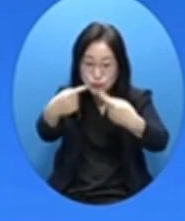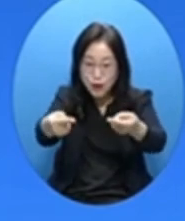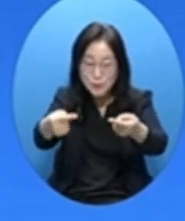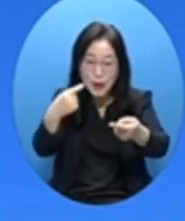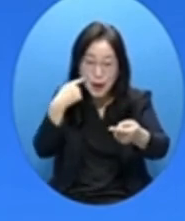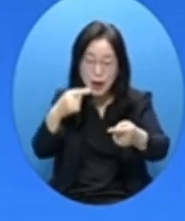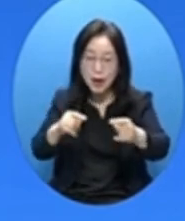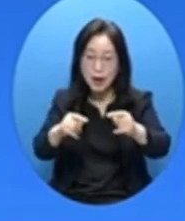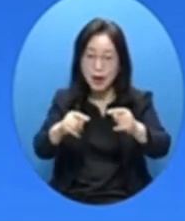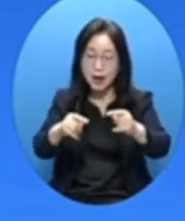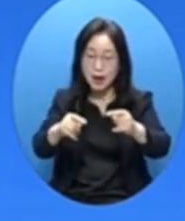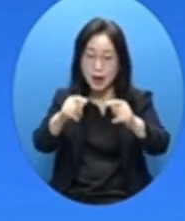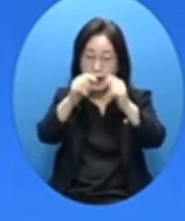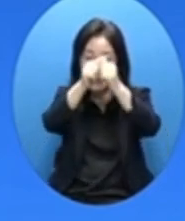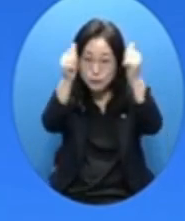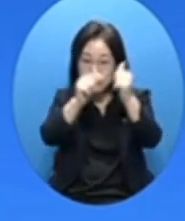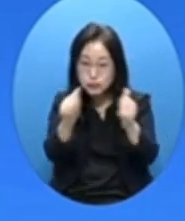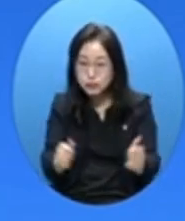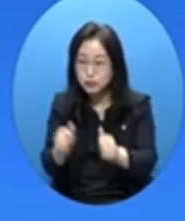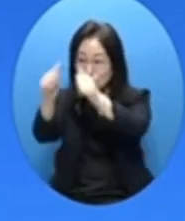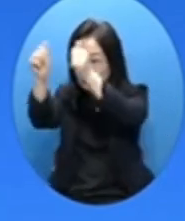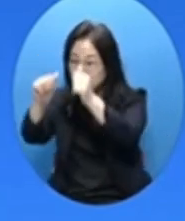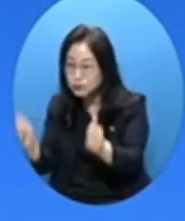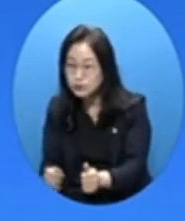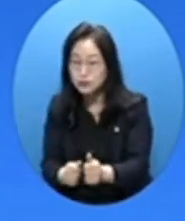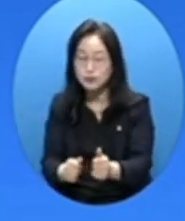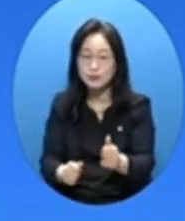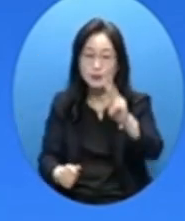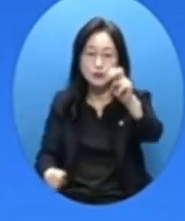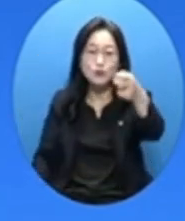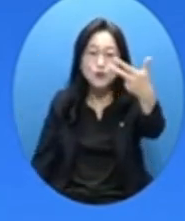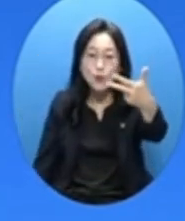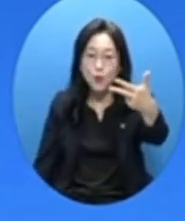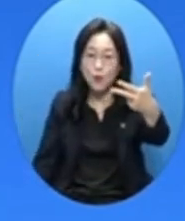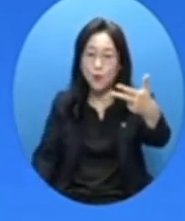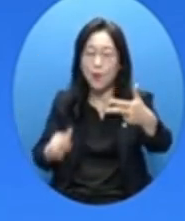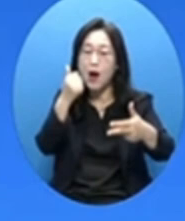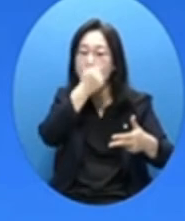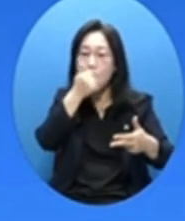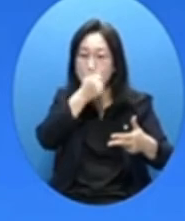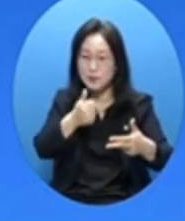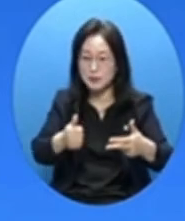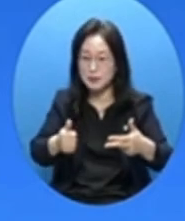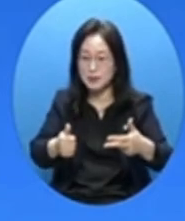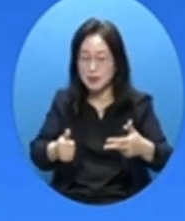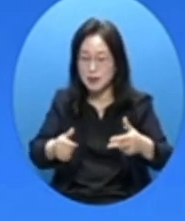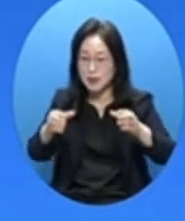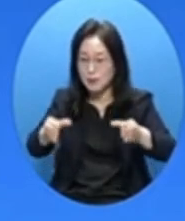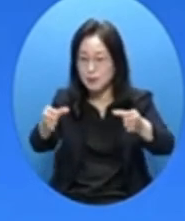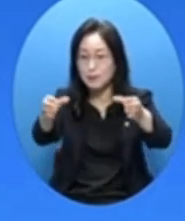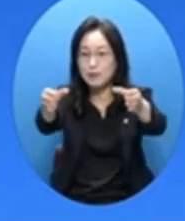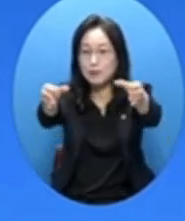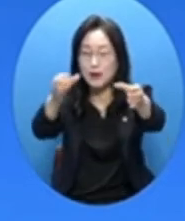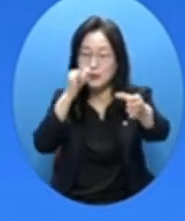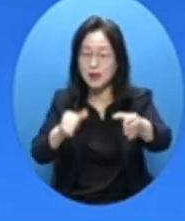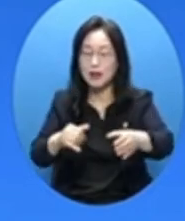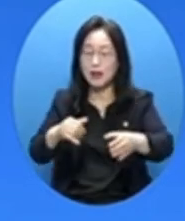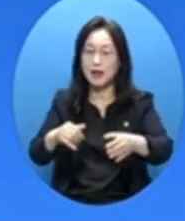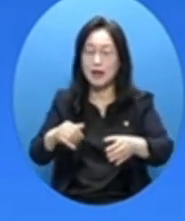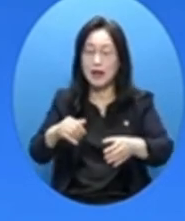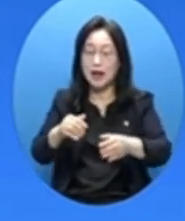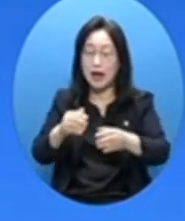쫙 우상이 붙어 있는데 숨을 일곱 개인가 감이 붙어 있어요 아침이라서 남편